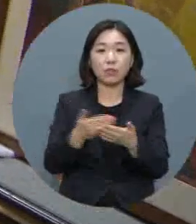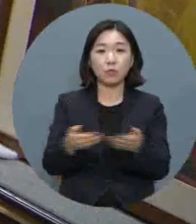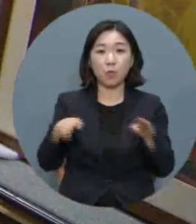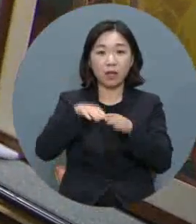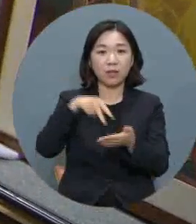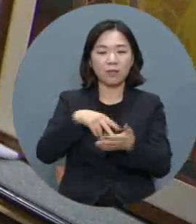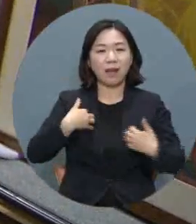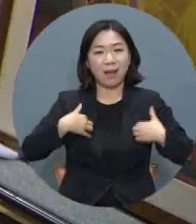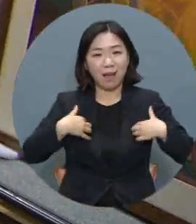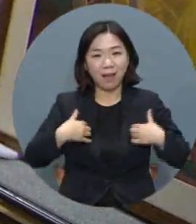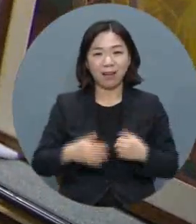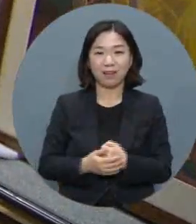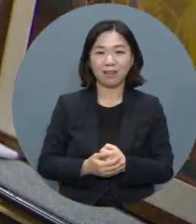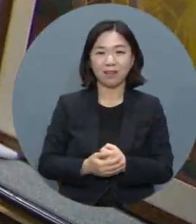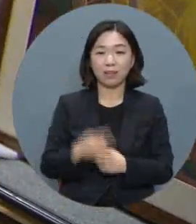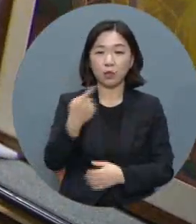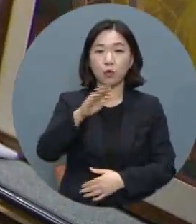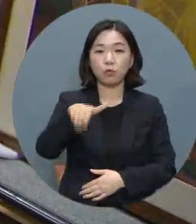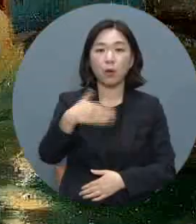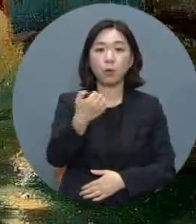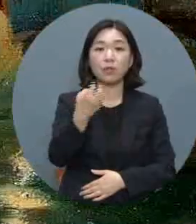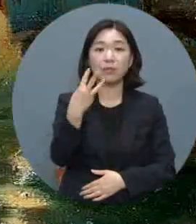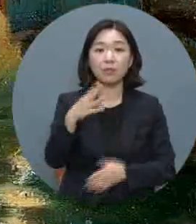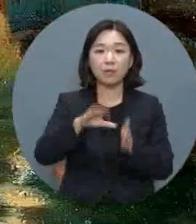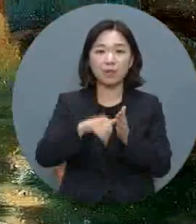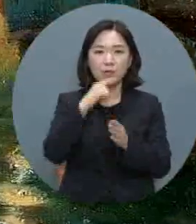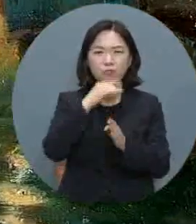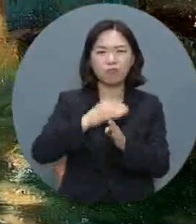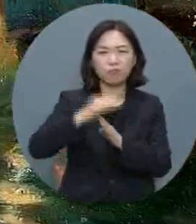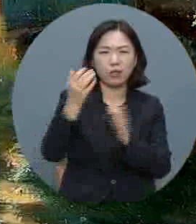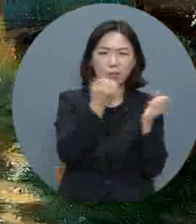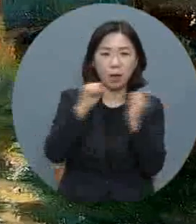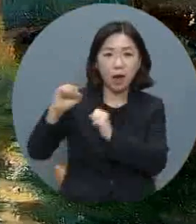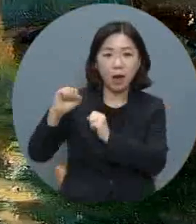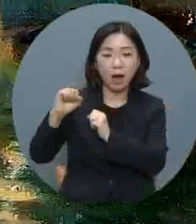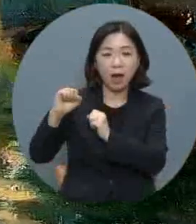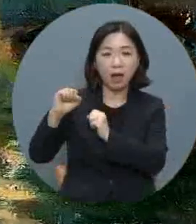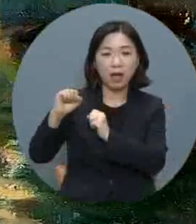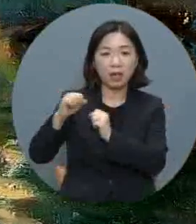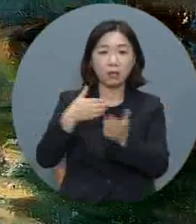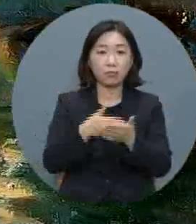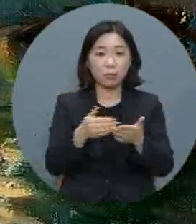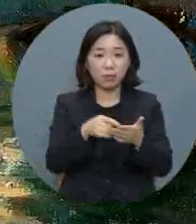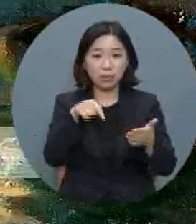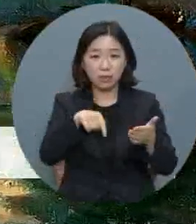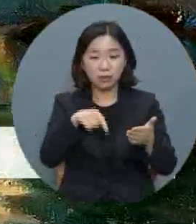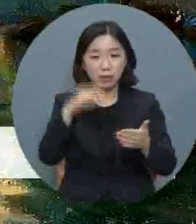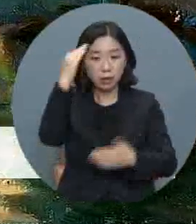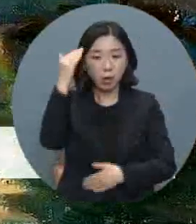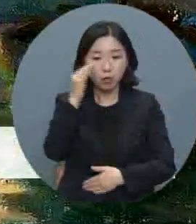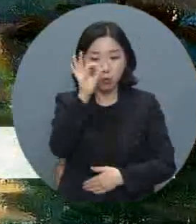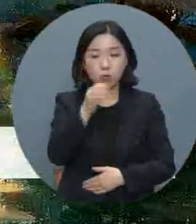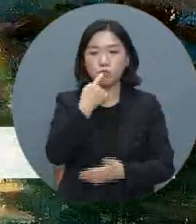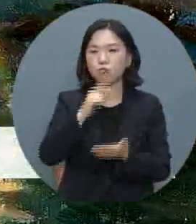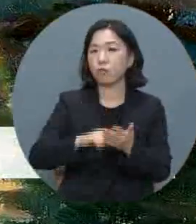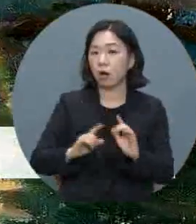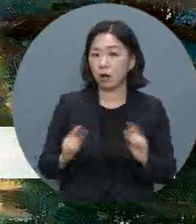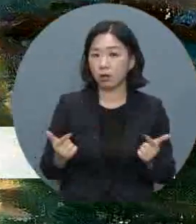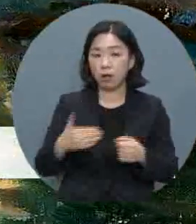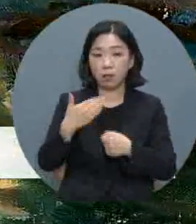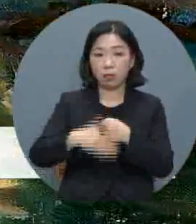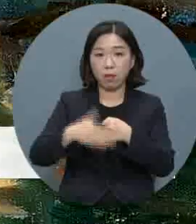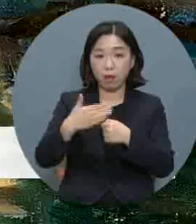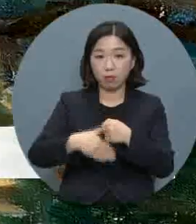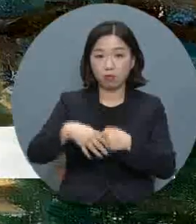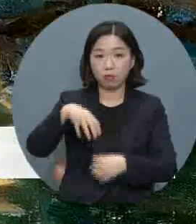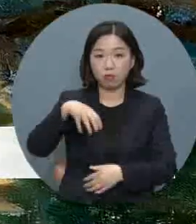쾌거입니다. 1953년 월북한 이퀘대의 작품은 우리나라에서 보기가 쉽지 않습니다. 대구에